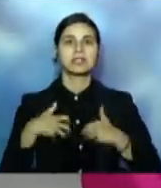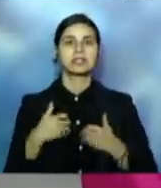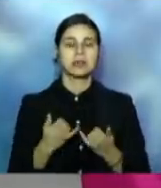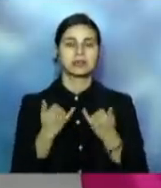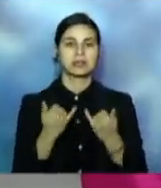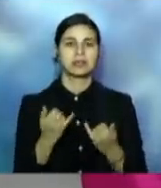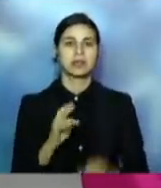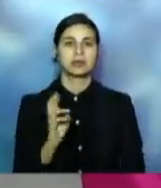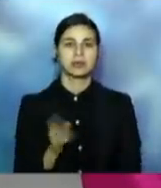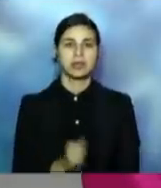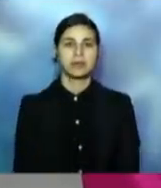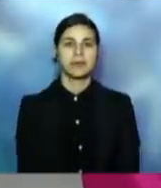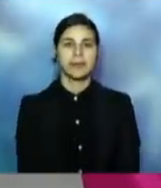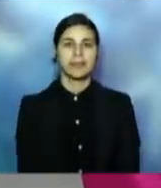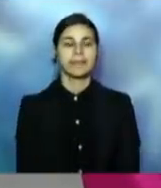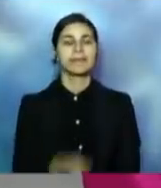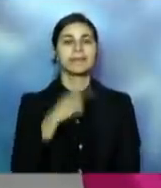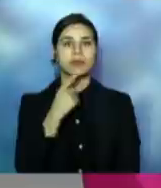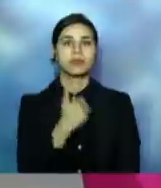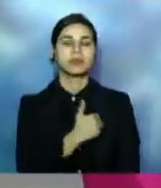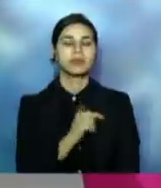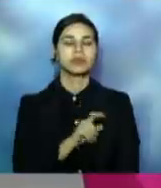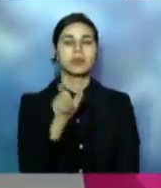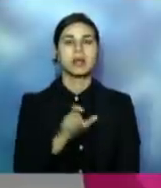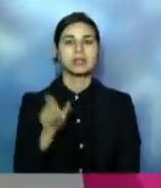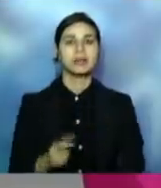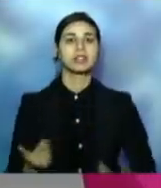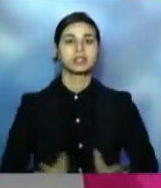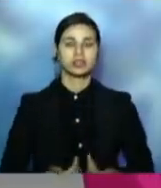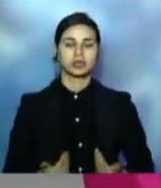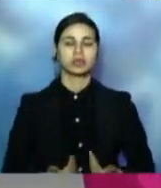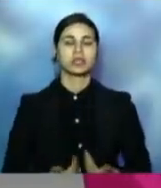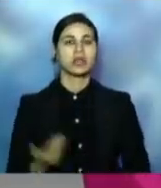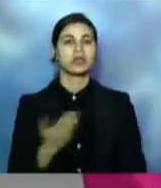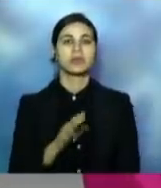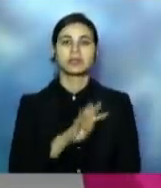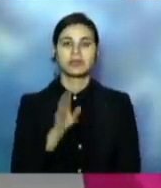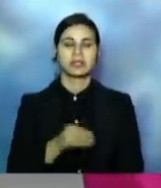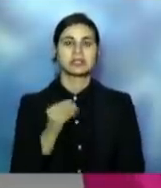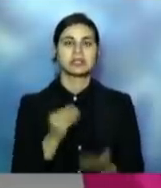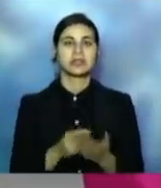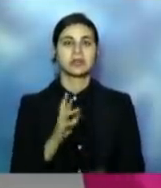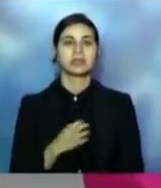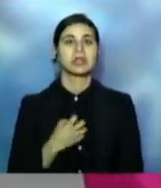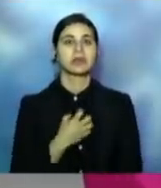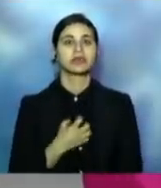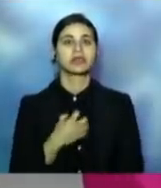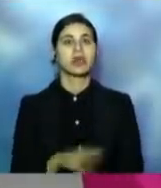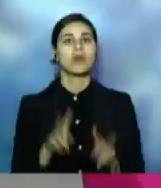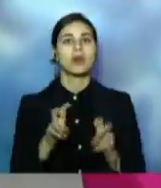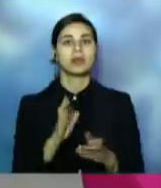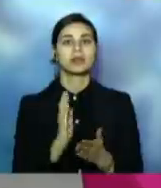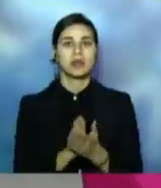გისამძიმრებთ და გამოვთქვათ იმეც, რომ ადამიანის სიცოცხლე, რომელიც ყველაზე ძვირფასი და მნიშვნელოვანი